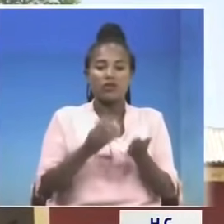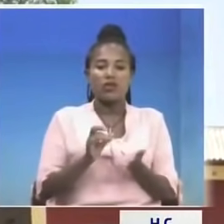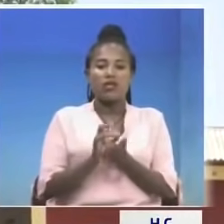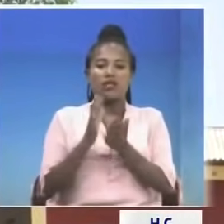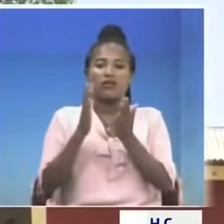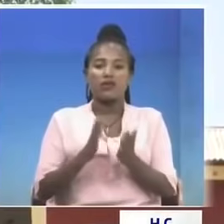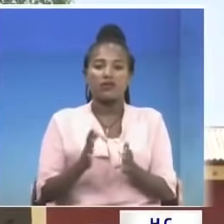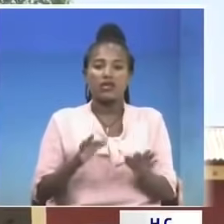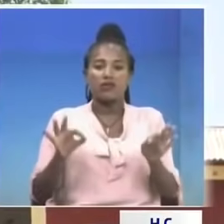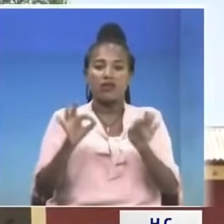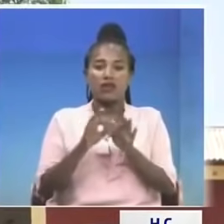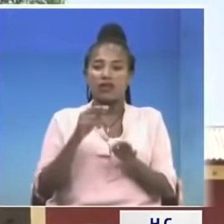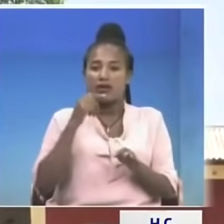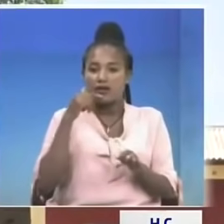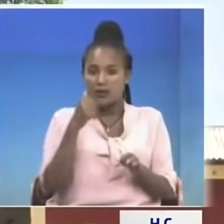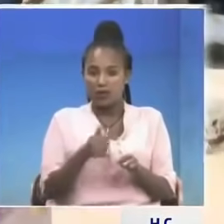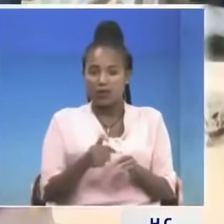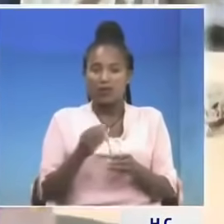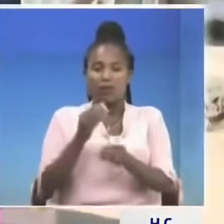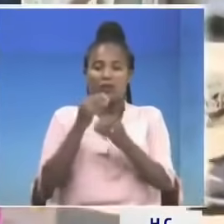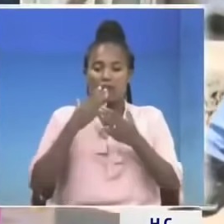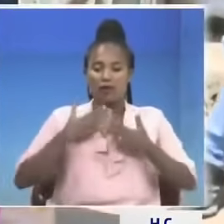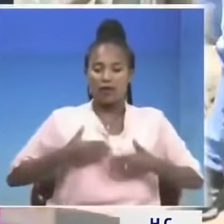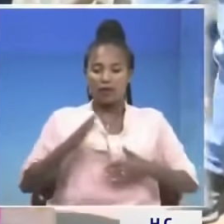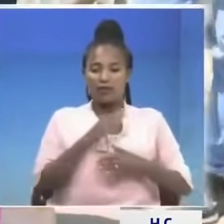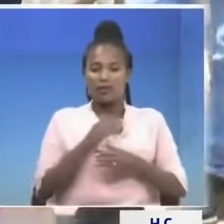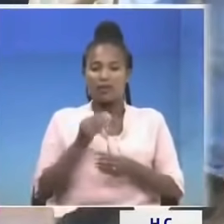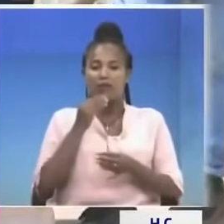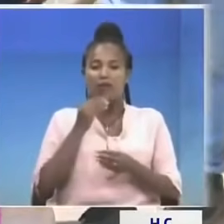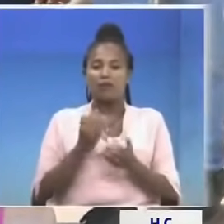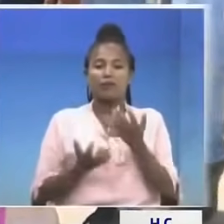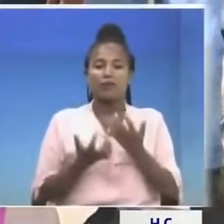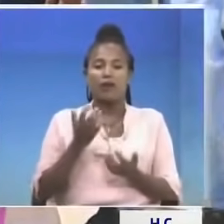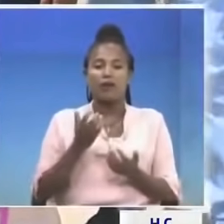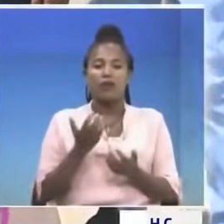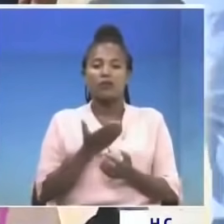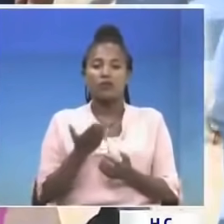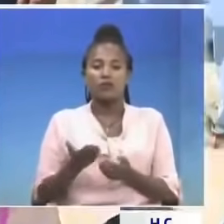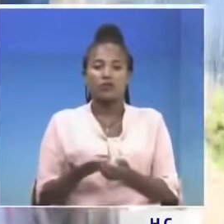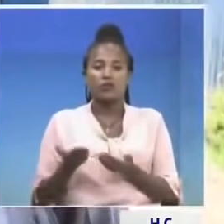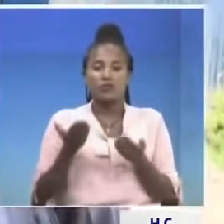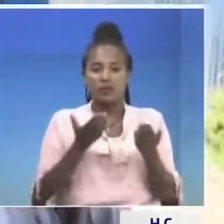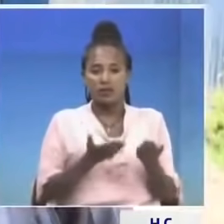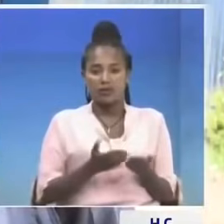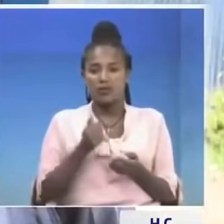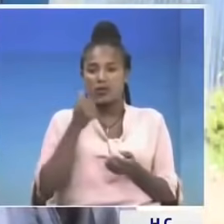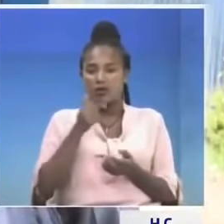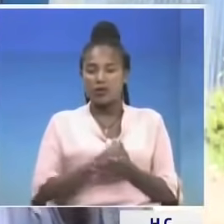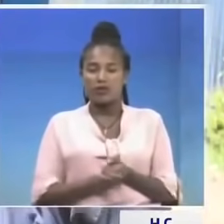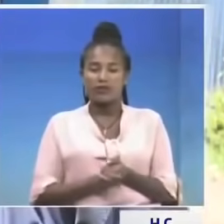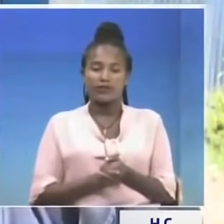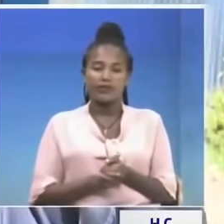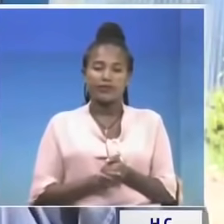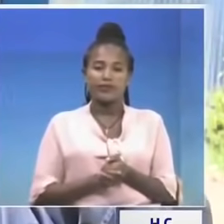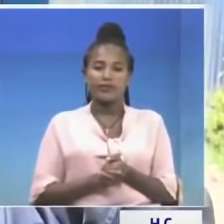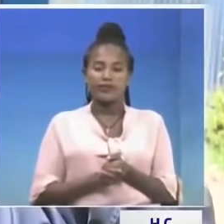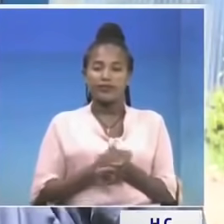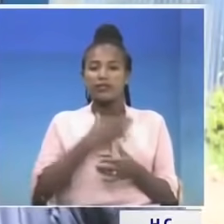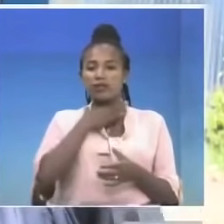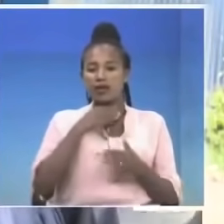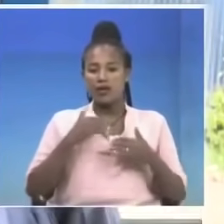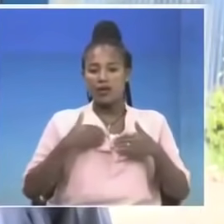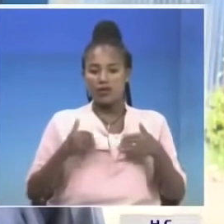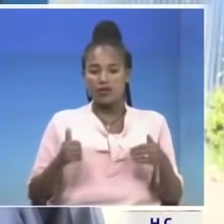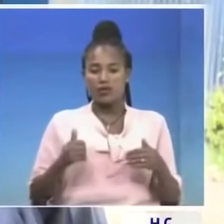ለተፈናቃዮች አስፈላጊ ናቸው የተባሉ የምግብ አልባሳትና የምግብ ማብሰያ ቁሳቁሶችን ስለማቅረባቸው ገልጸዋል። የአማራ